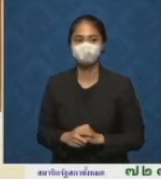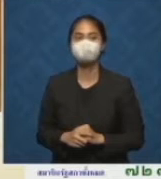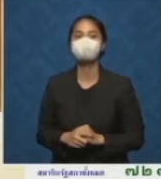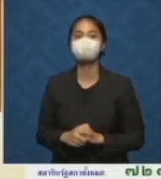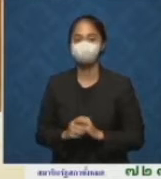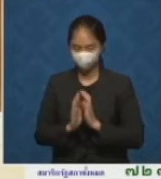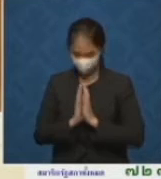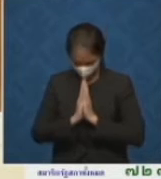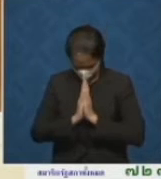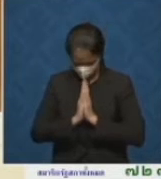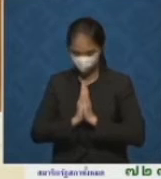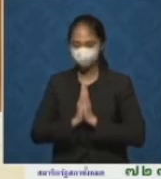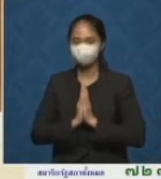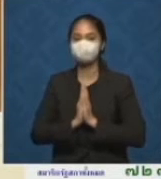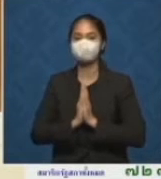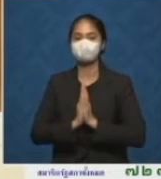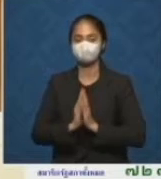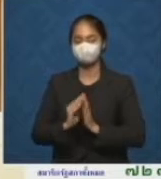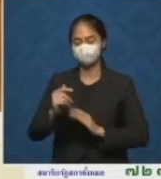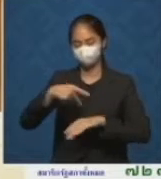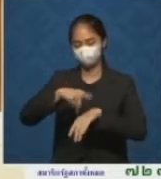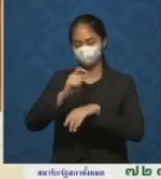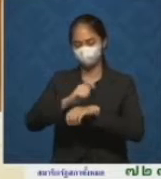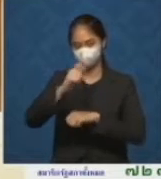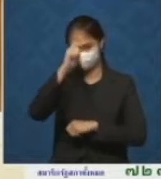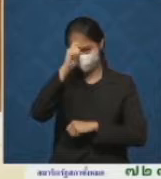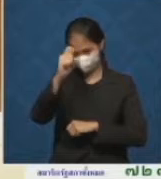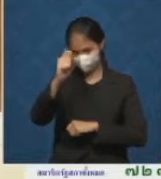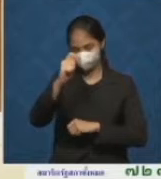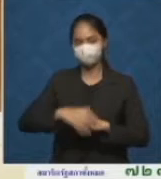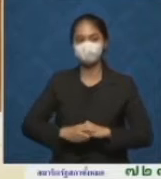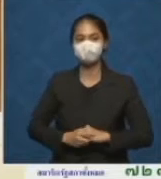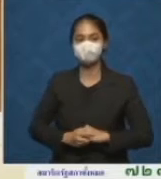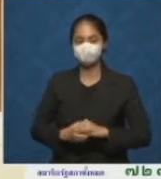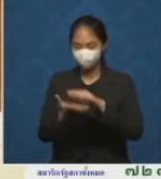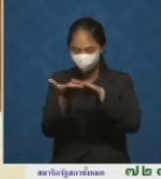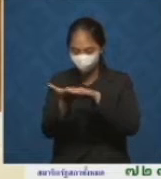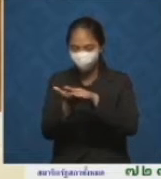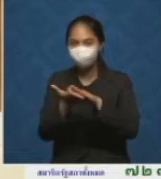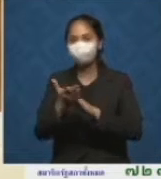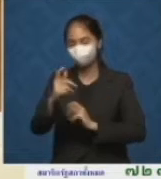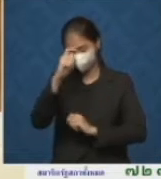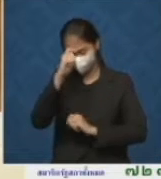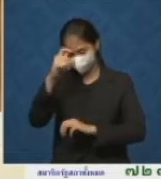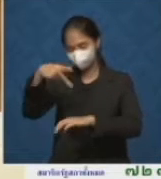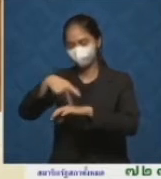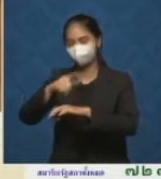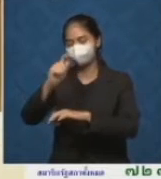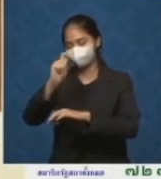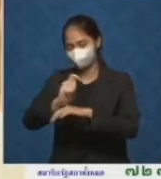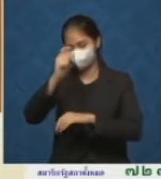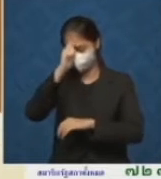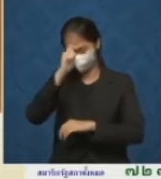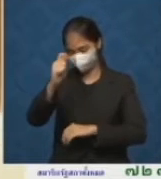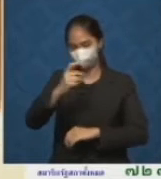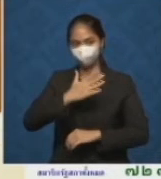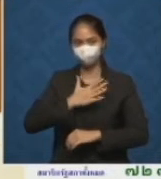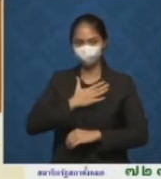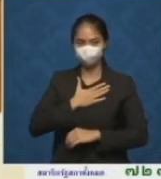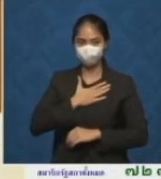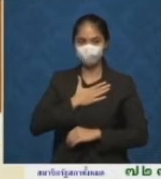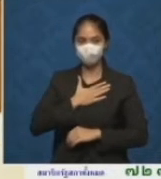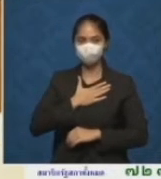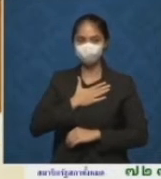กราบเรียนท่านประธานสภาที่เคารพขออภัยค่ะกราบเรียนท่านประธานรัฐสภาที่เคารพดิฉันนางกนกวรรณวิลาวั